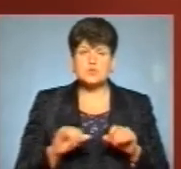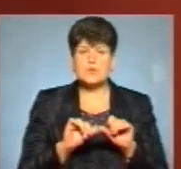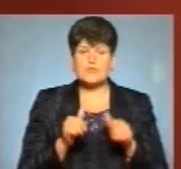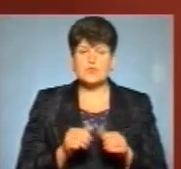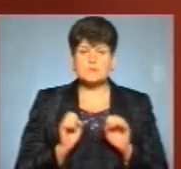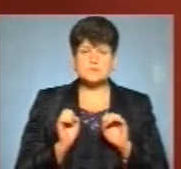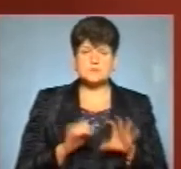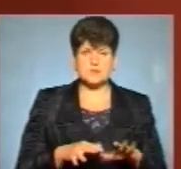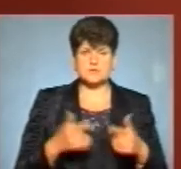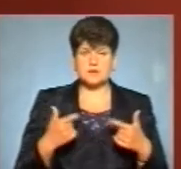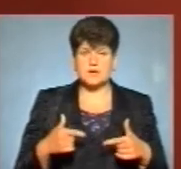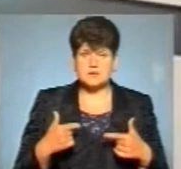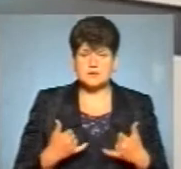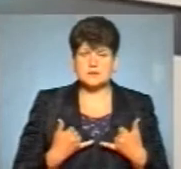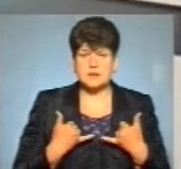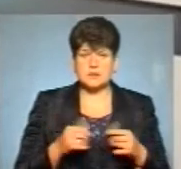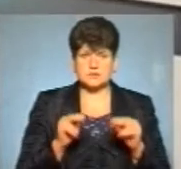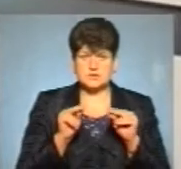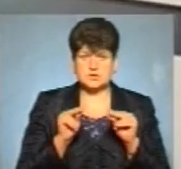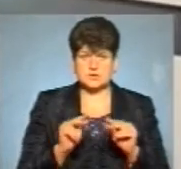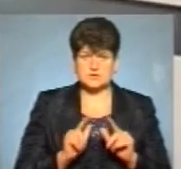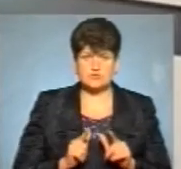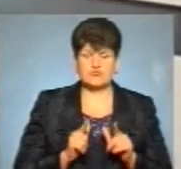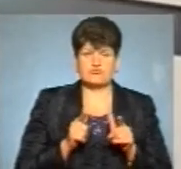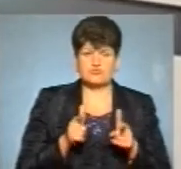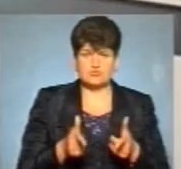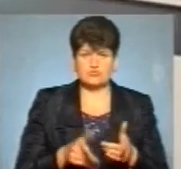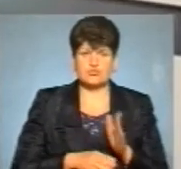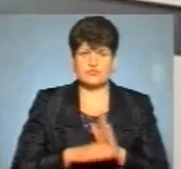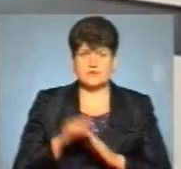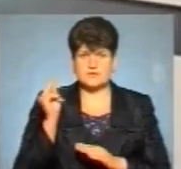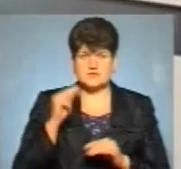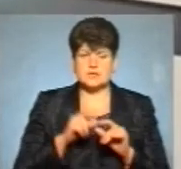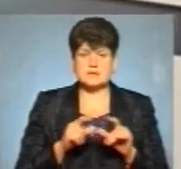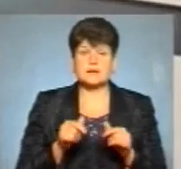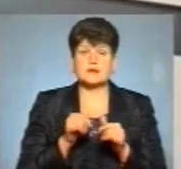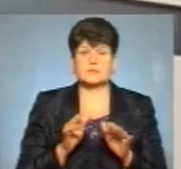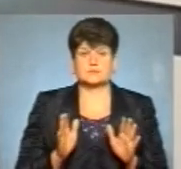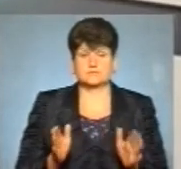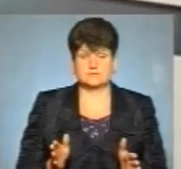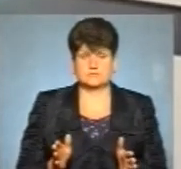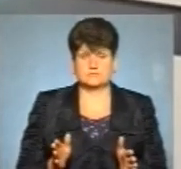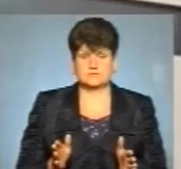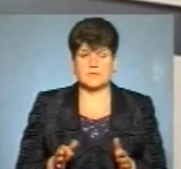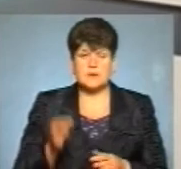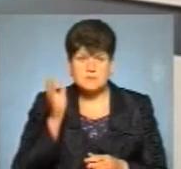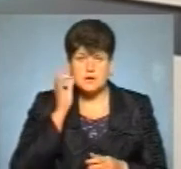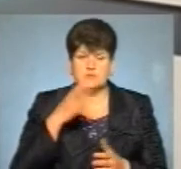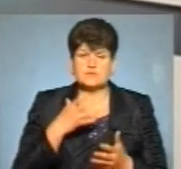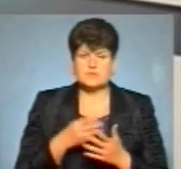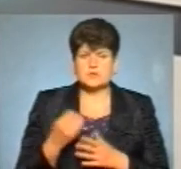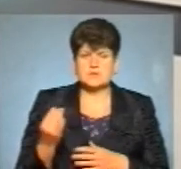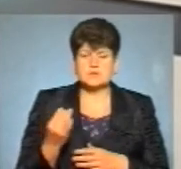здачі іспитів для чесного вступу у вищі навчальні заклади бути не може. Пригадую свої історії.